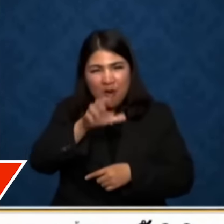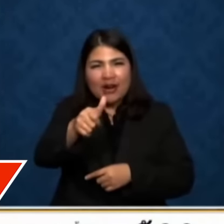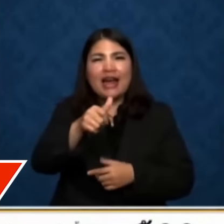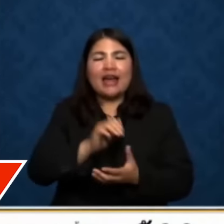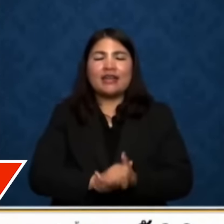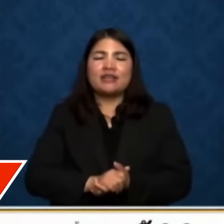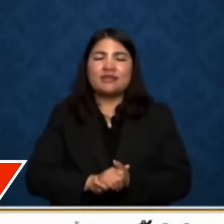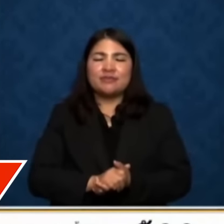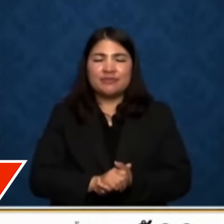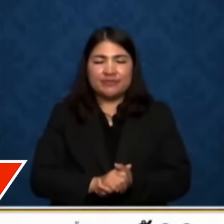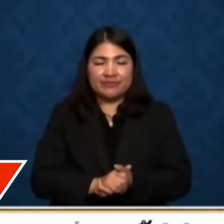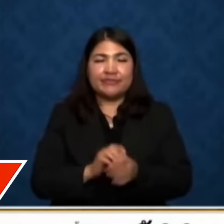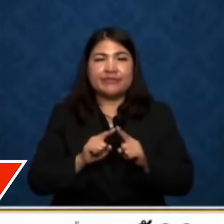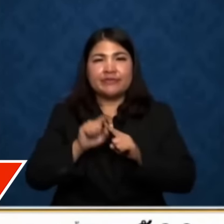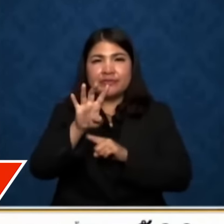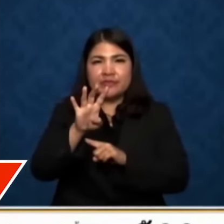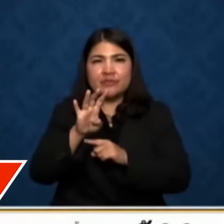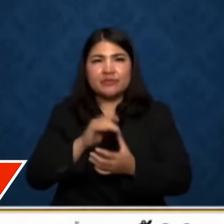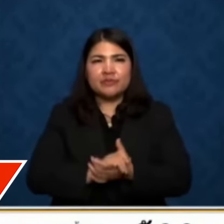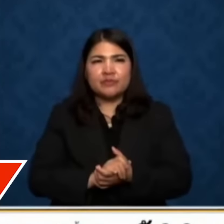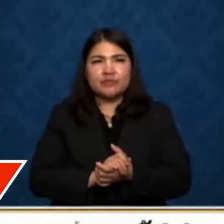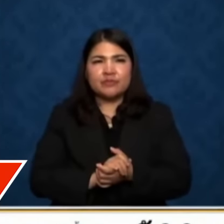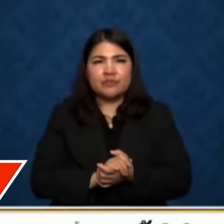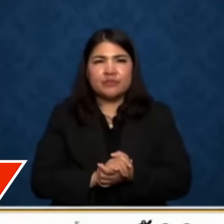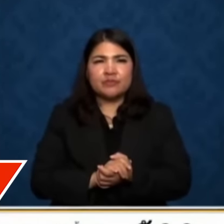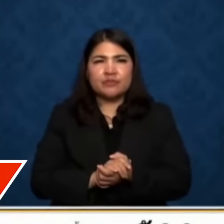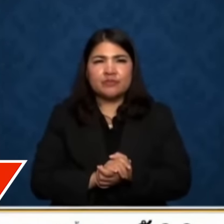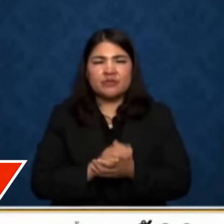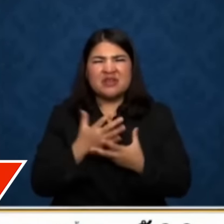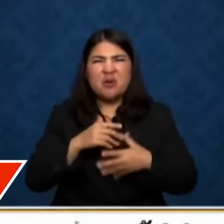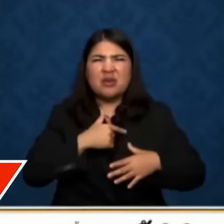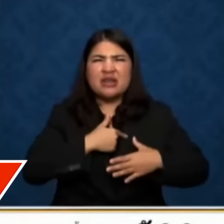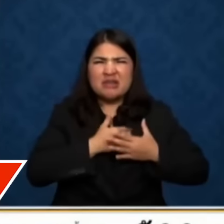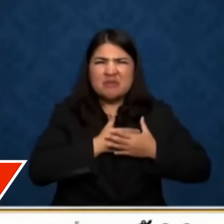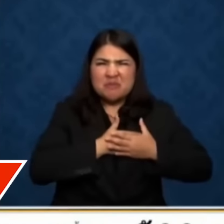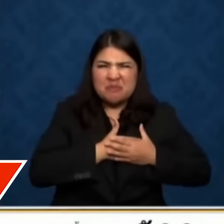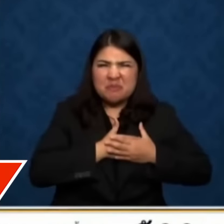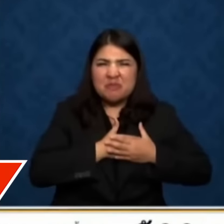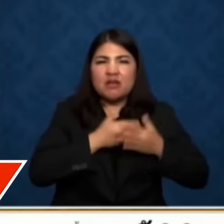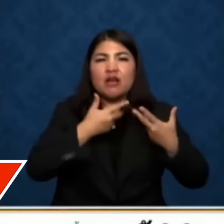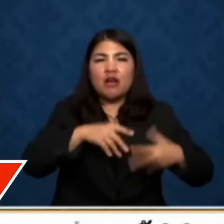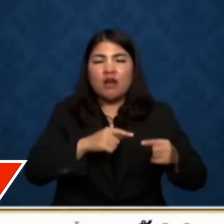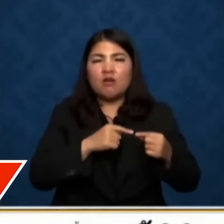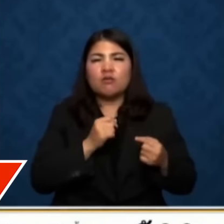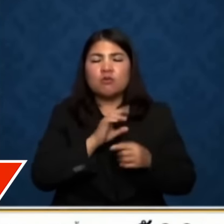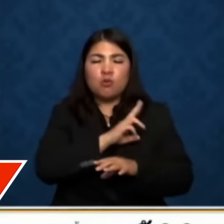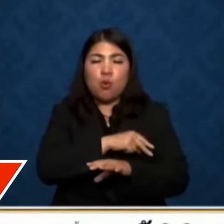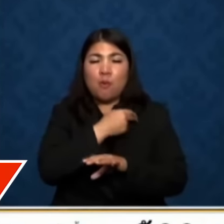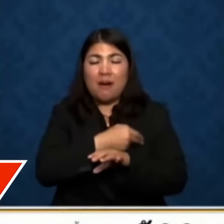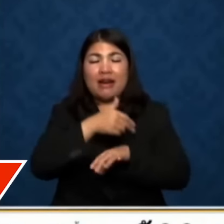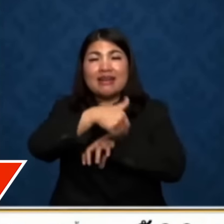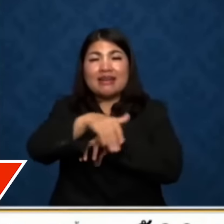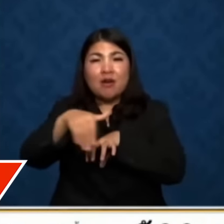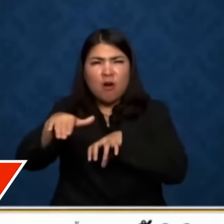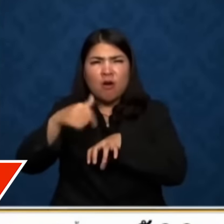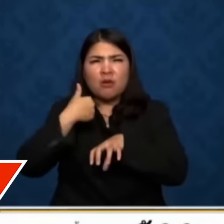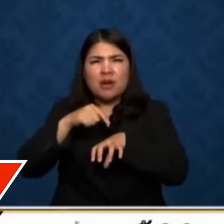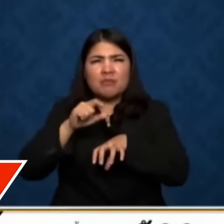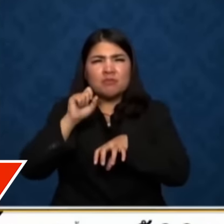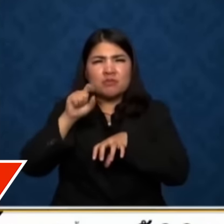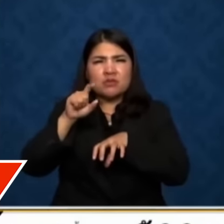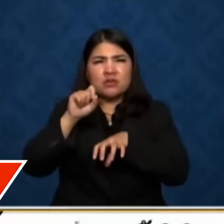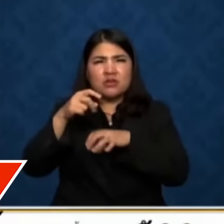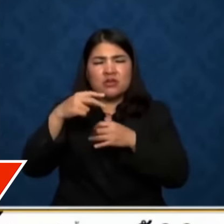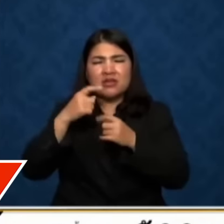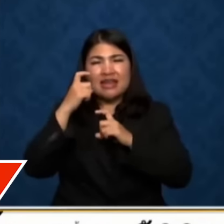ครับข้อ4แล้วตอนที่เจ็บแน่นหน้าอกเข้าไปที่โรงพยาบาลข้างนอกเนี่ยนะครับพ้นจากภาวะฉุกเฉินเมื่อไหร่